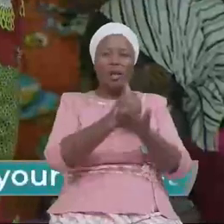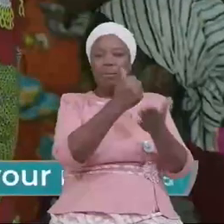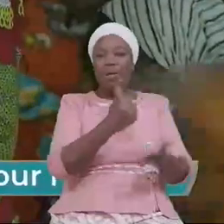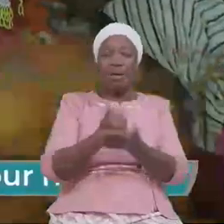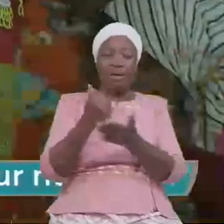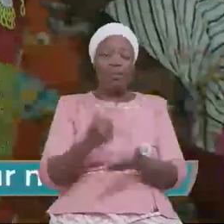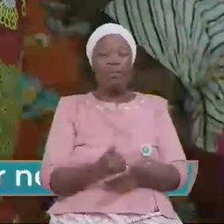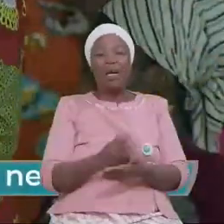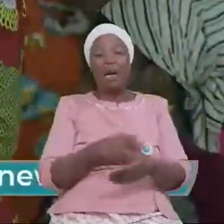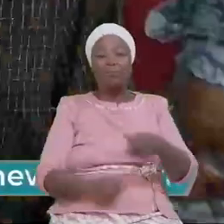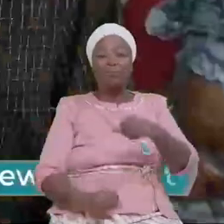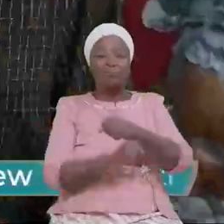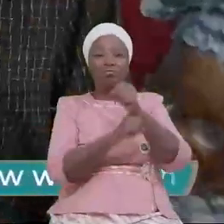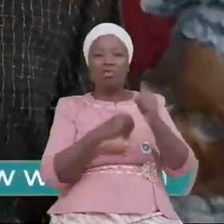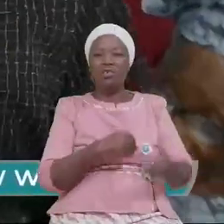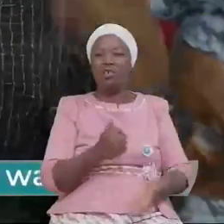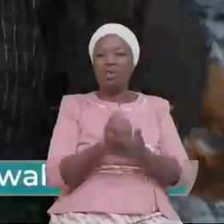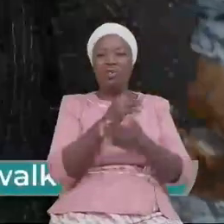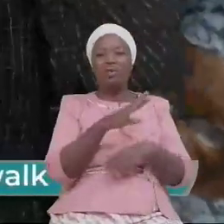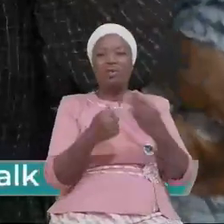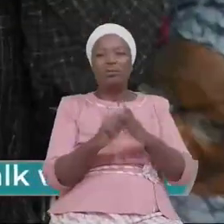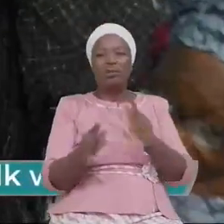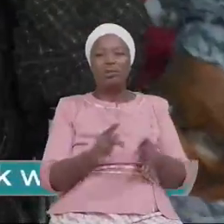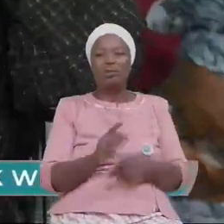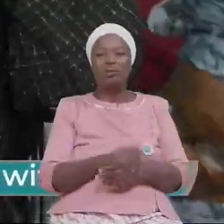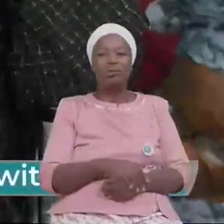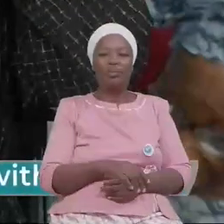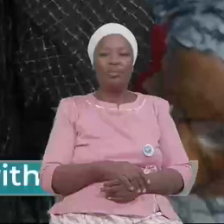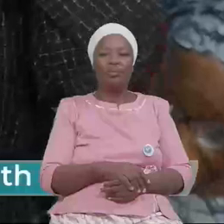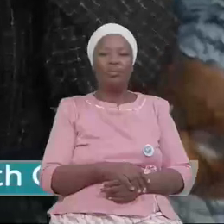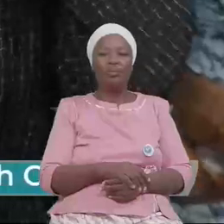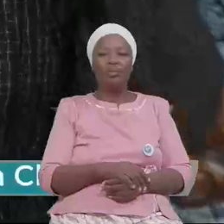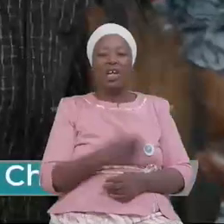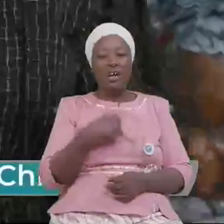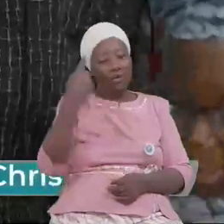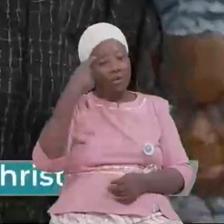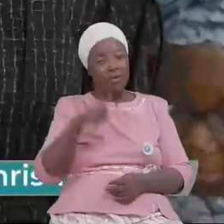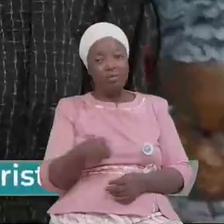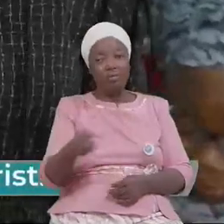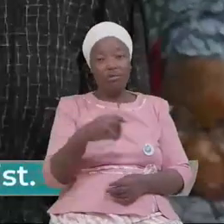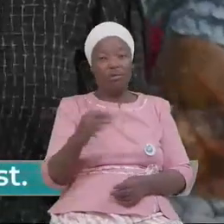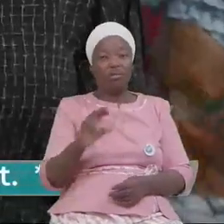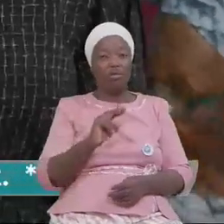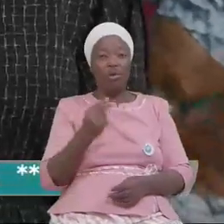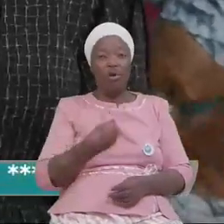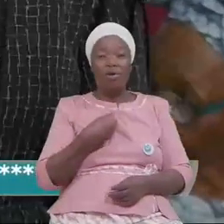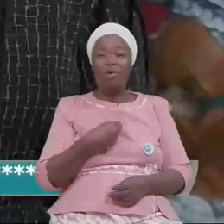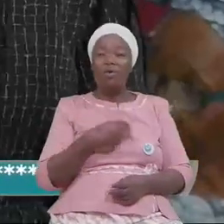Que les conseillers assistent les nouveaux convertis. Et pour nous les